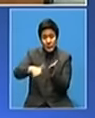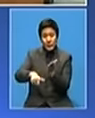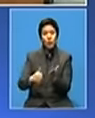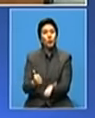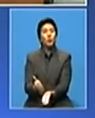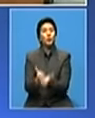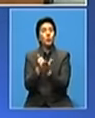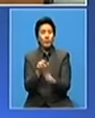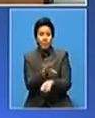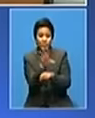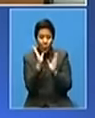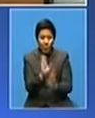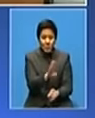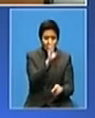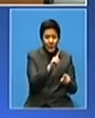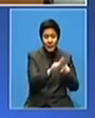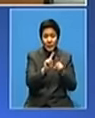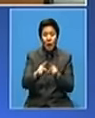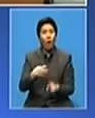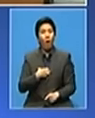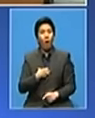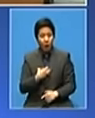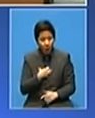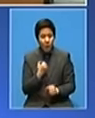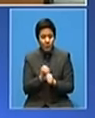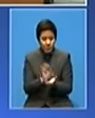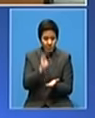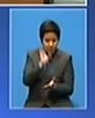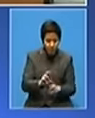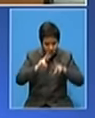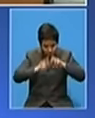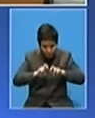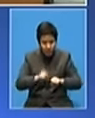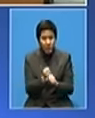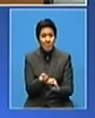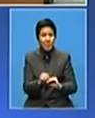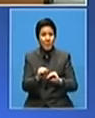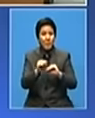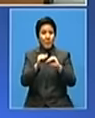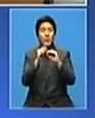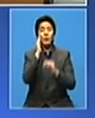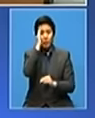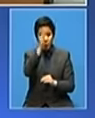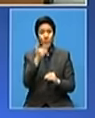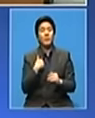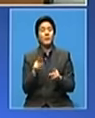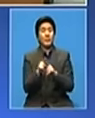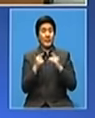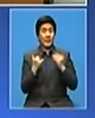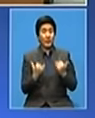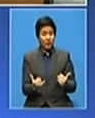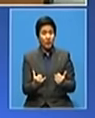ยเป็นแรงจูงใจให้กับภาคเอกชนได้เพิ่มการลงทุนในด้านการวิจัยและพัฒนาเพิ่มขึ้นตามลำดับนะครับสิ่งเหล่